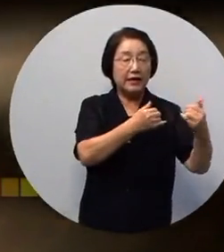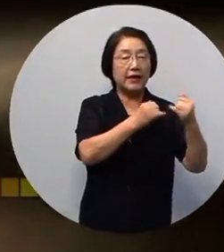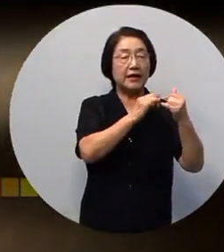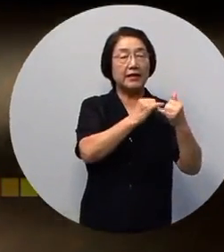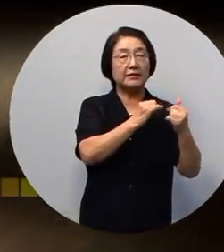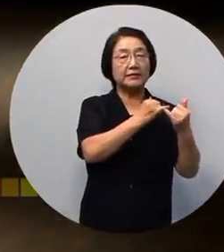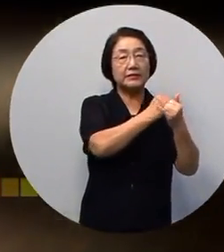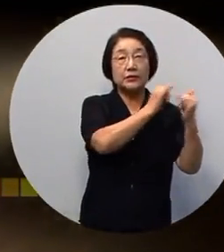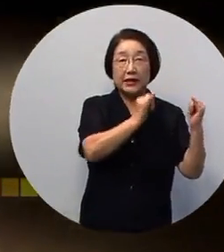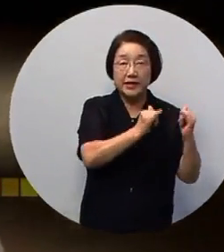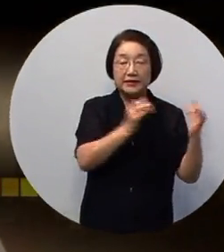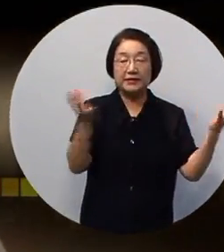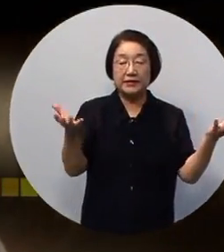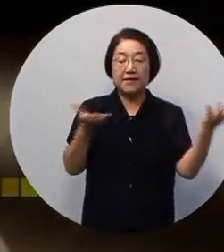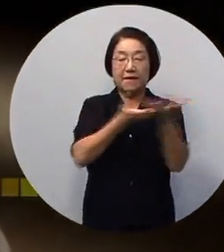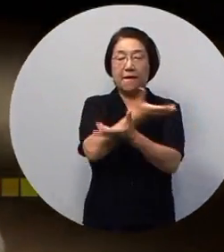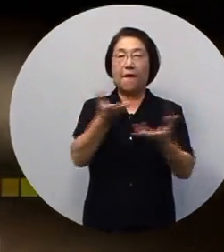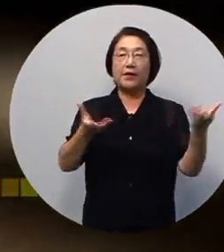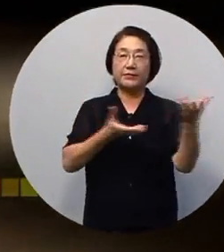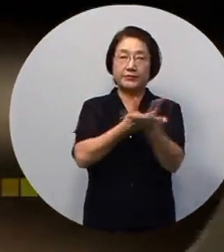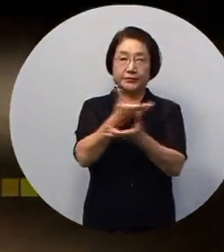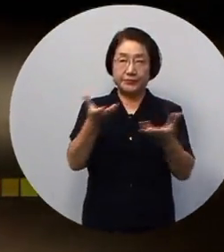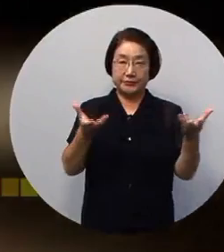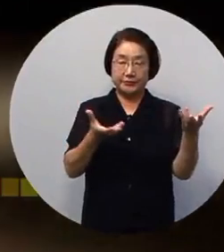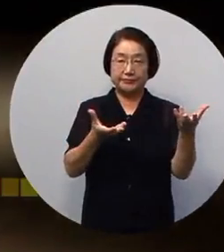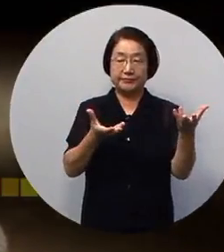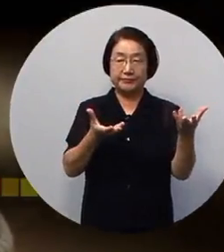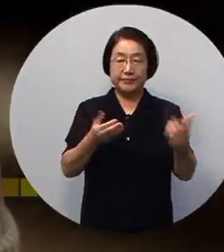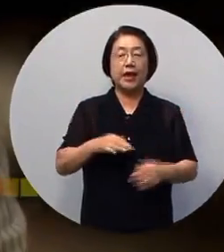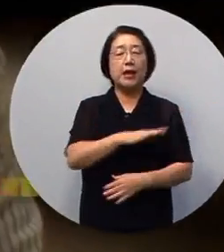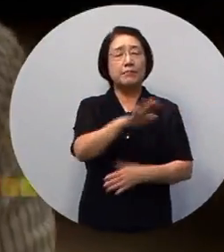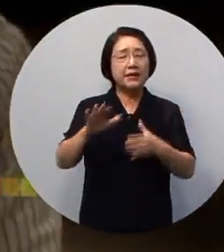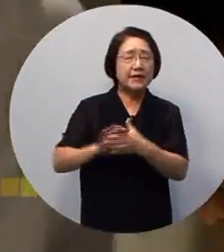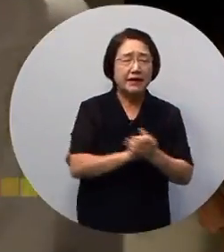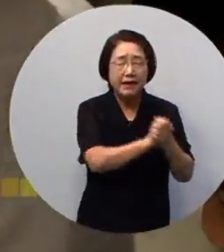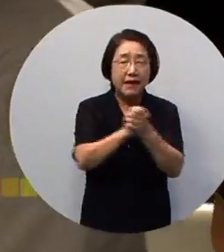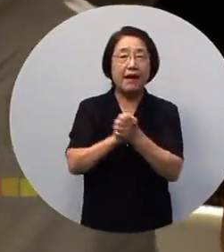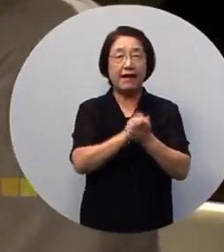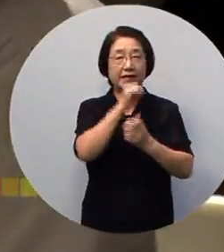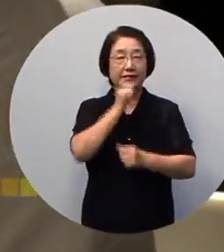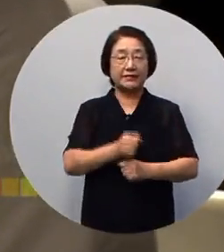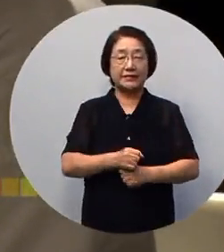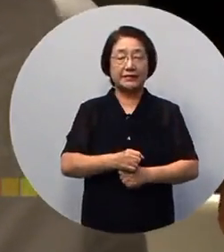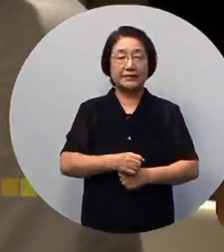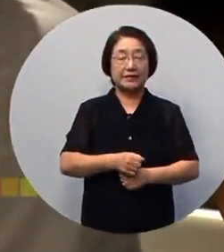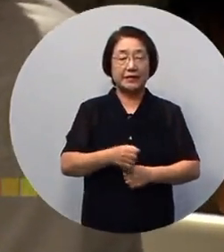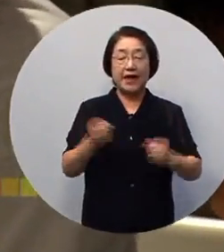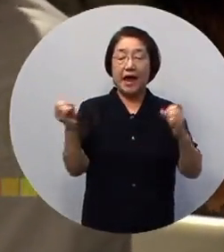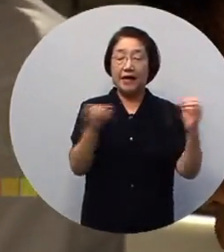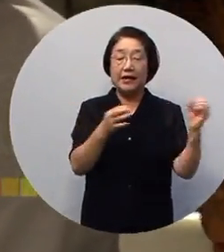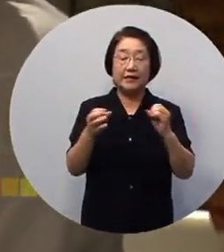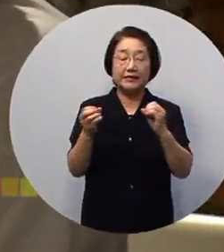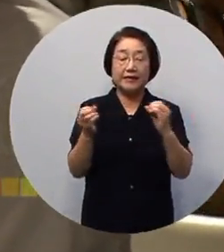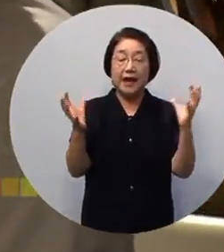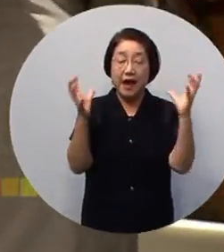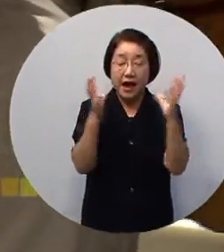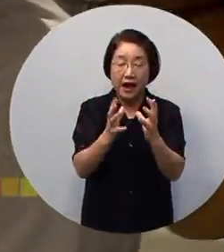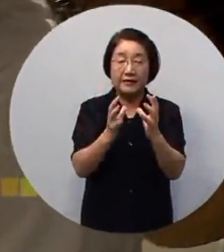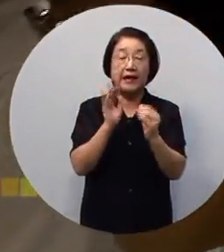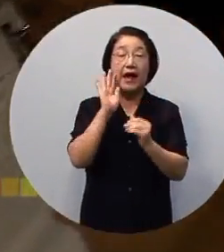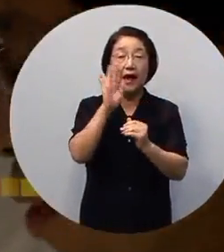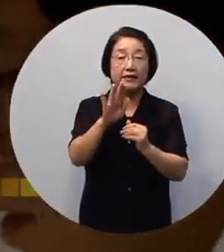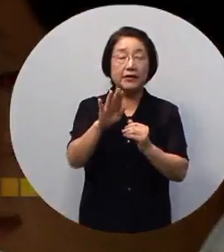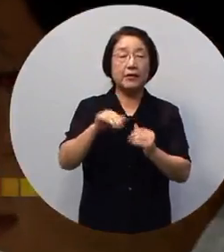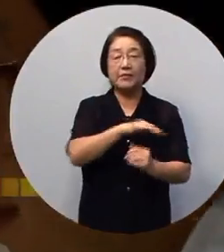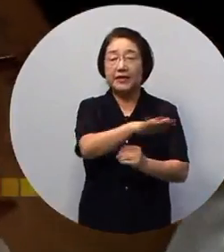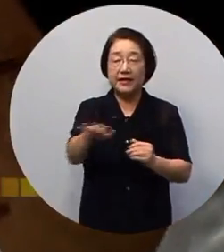結局、その後の飲み会が楽しくて、みんなすごく仲良くなりますね。 その後の飲み会が楽しいから、寄り合いに参加しようっていう、そういう